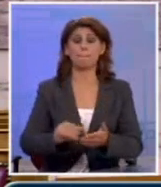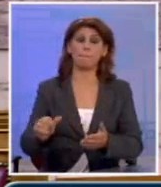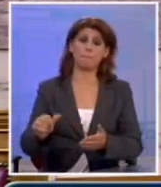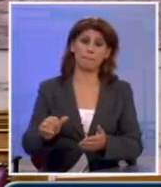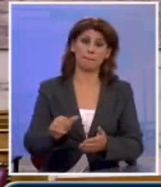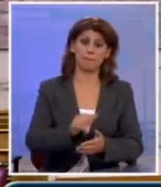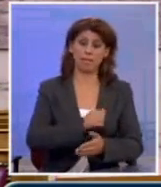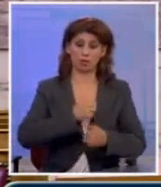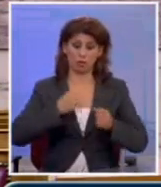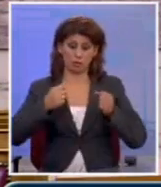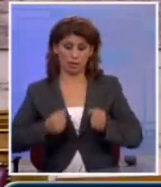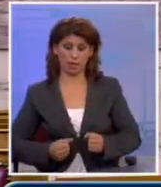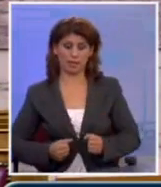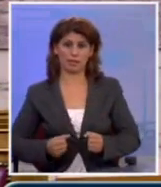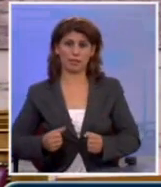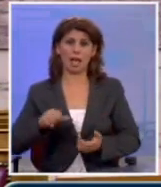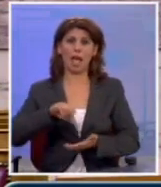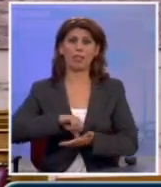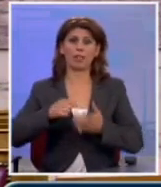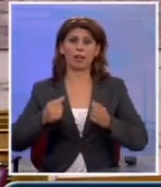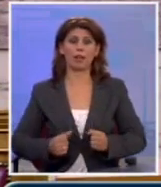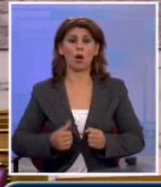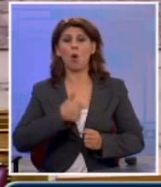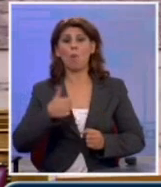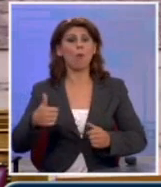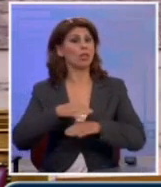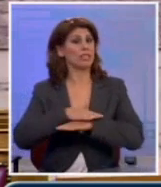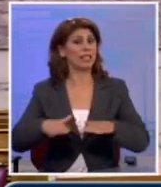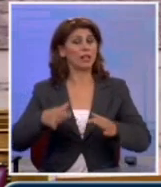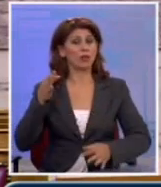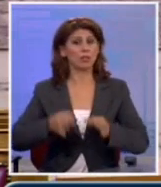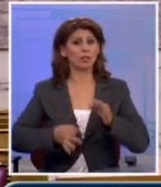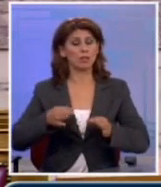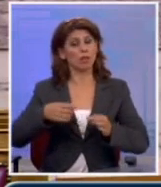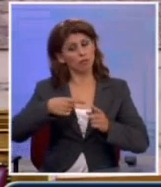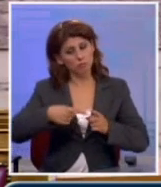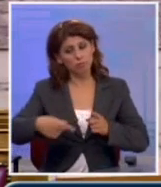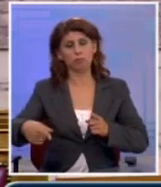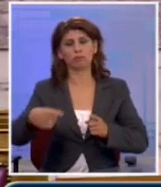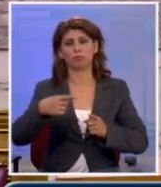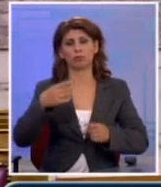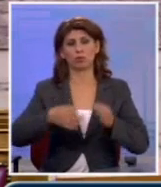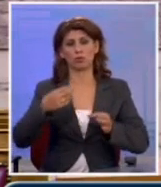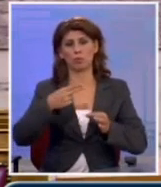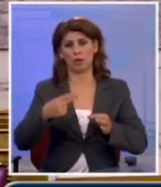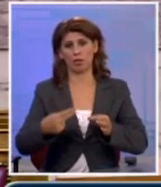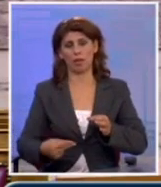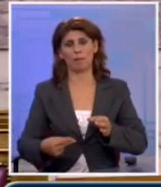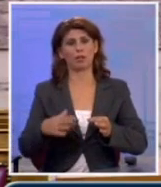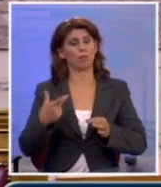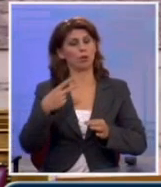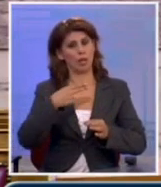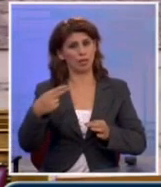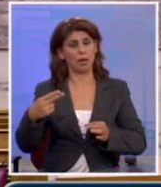Δεν επανέρχεται στην έδρα παρά μόνον όταν τελειώσει η συζήτηση του συζητούμενου θέματος, κάτι που είναι